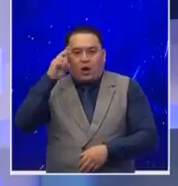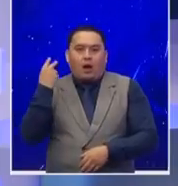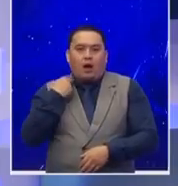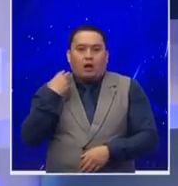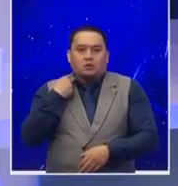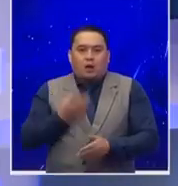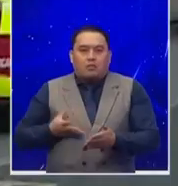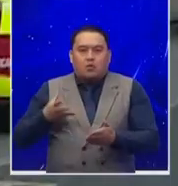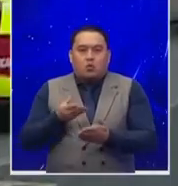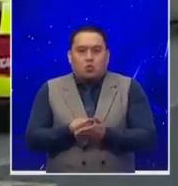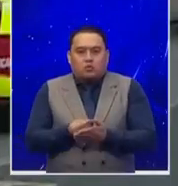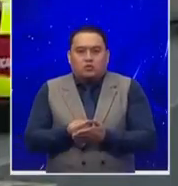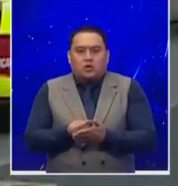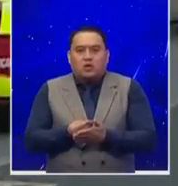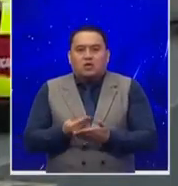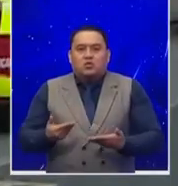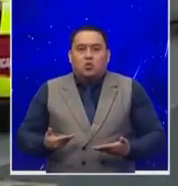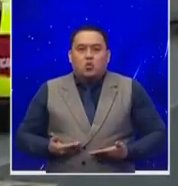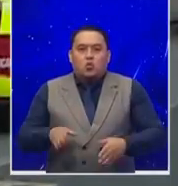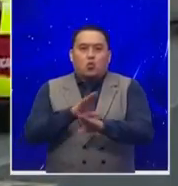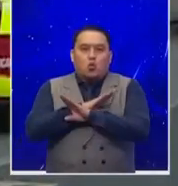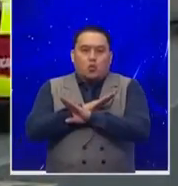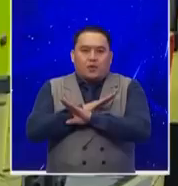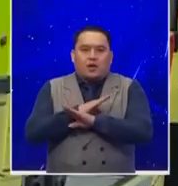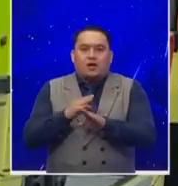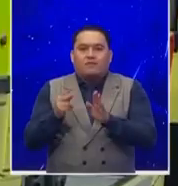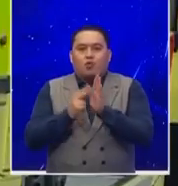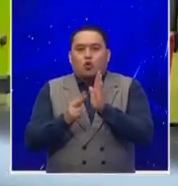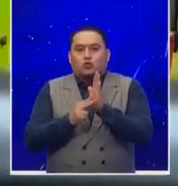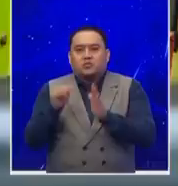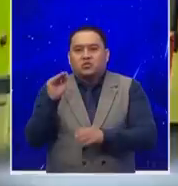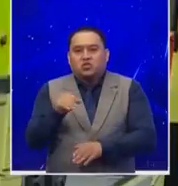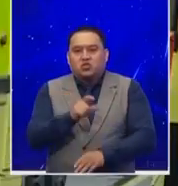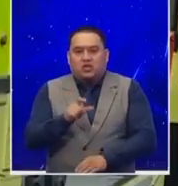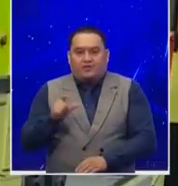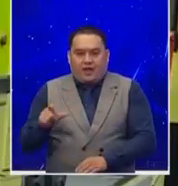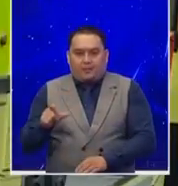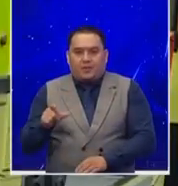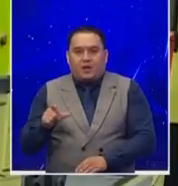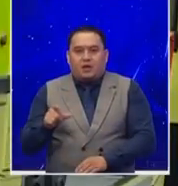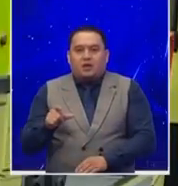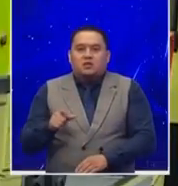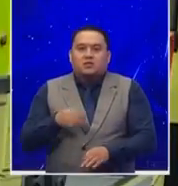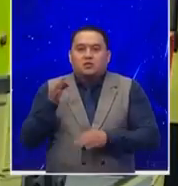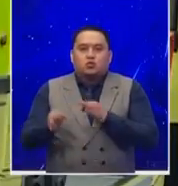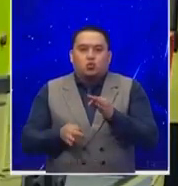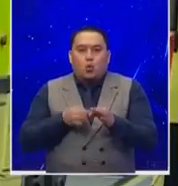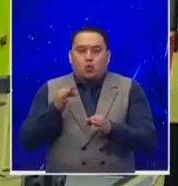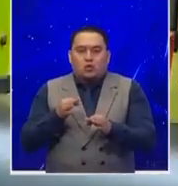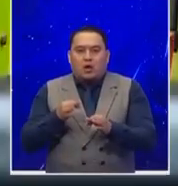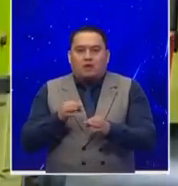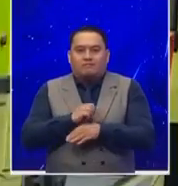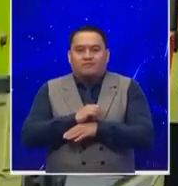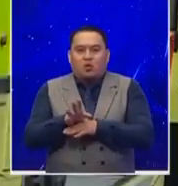Великобритания заплатила самую высокую цену. Жертвами COVID-19 стали 80 тысяч человек. Только за минувшие сутки от